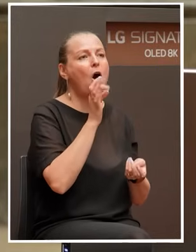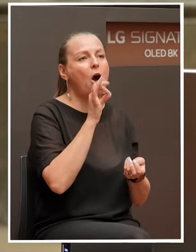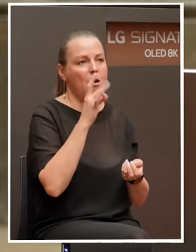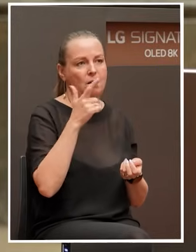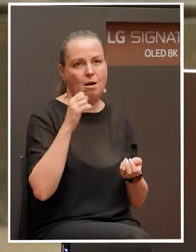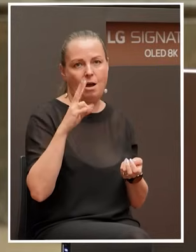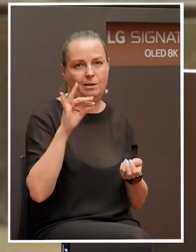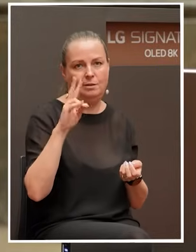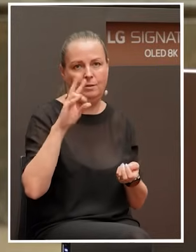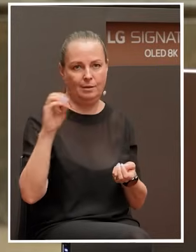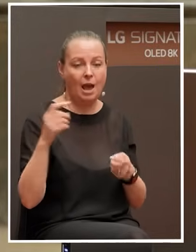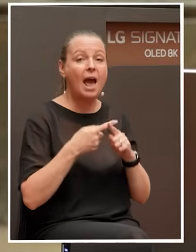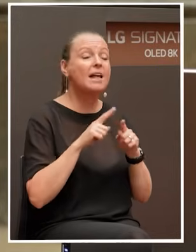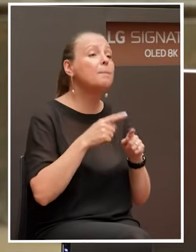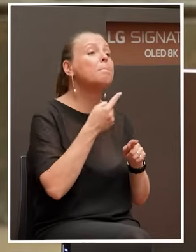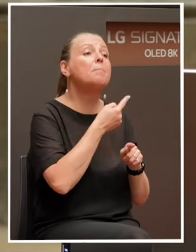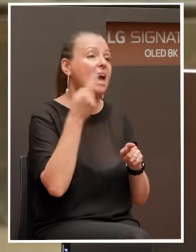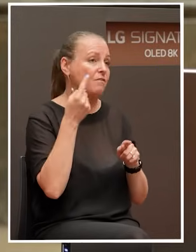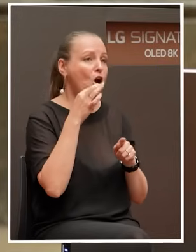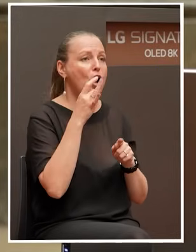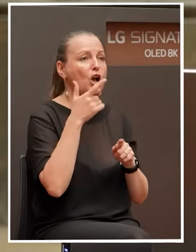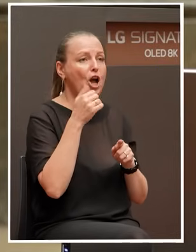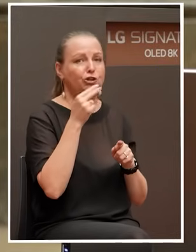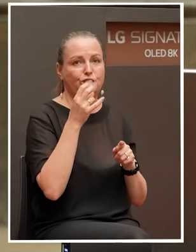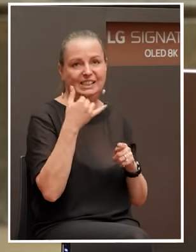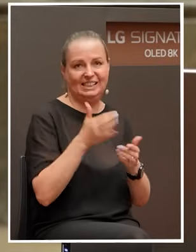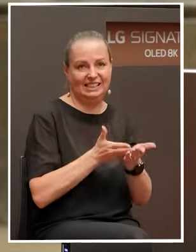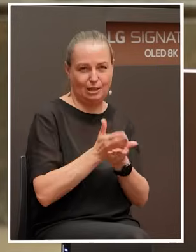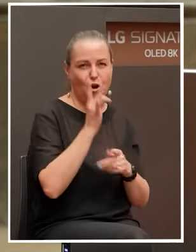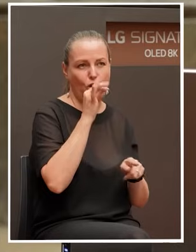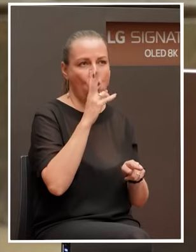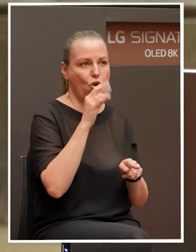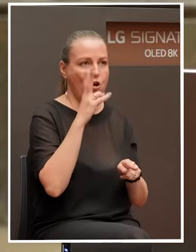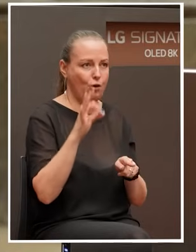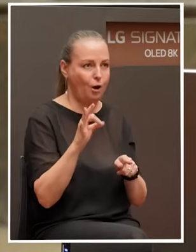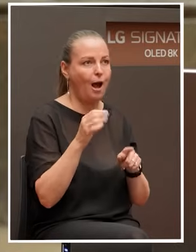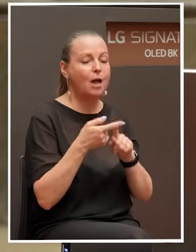мире органический стиль рококо, чем он предвосхищает модерн.